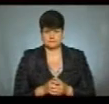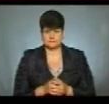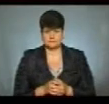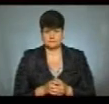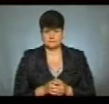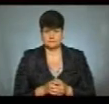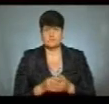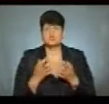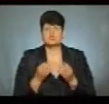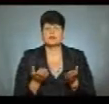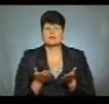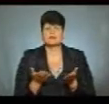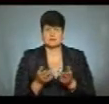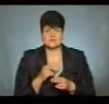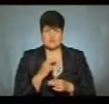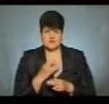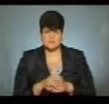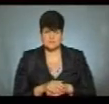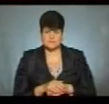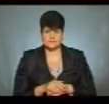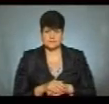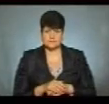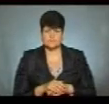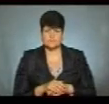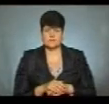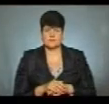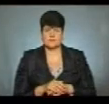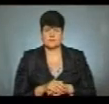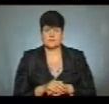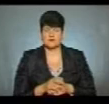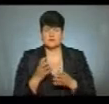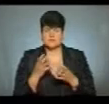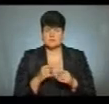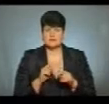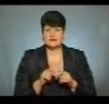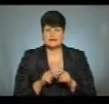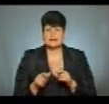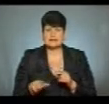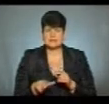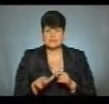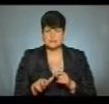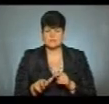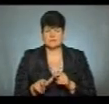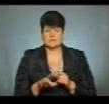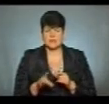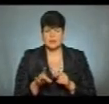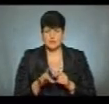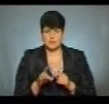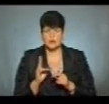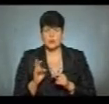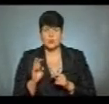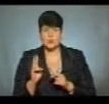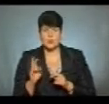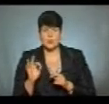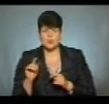А ще які були зауваження, до яких доріг? Ще ми моніторили ділянку в районі об'їзної Козови. Це дорога